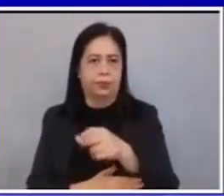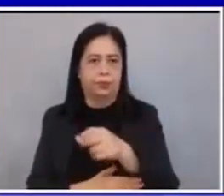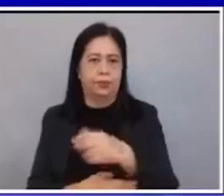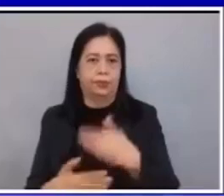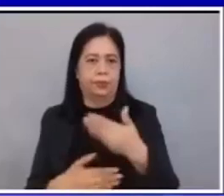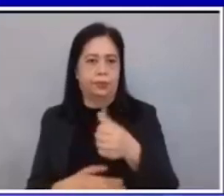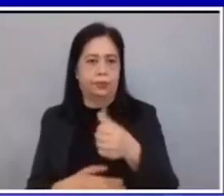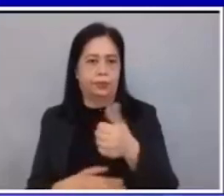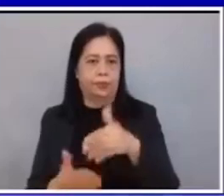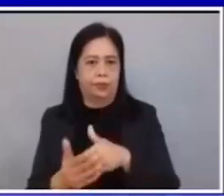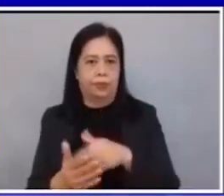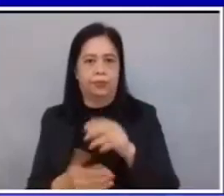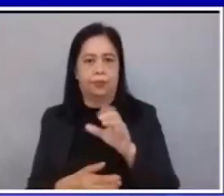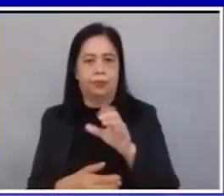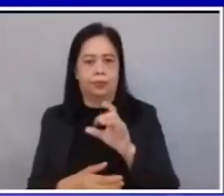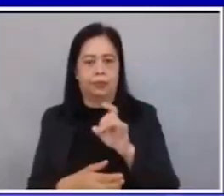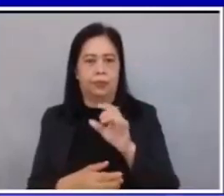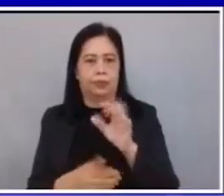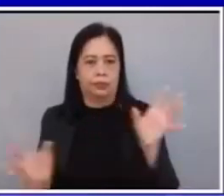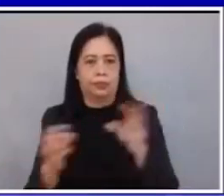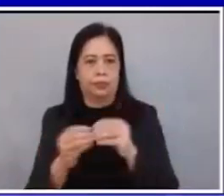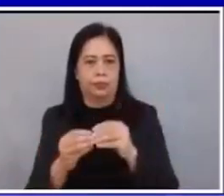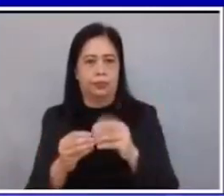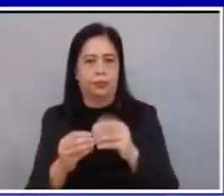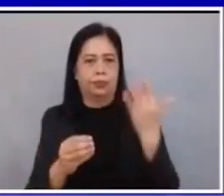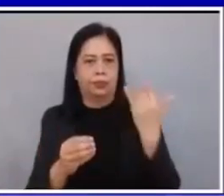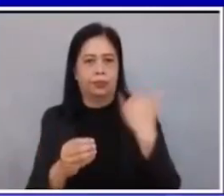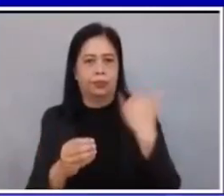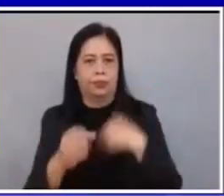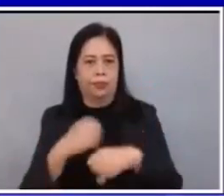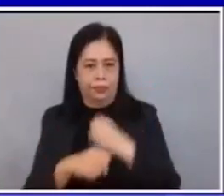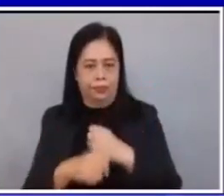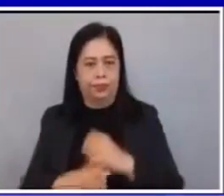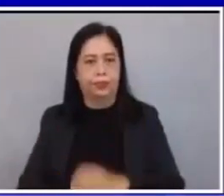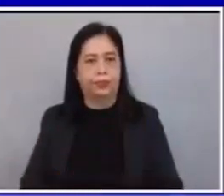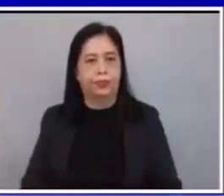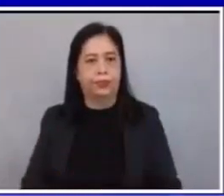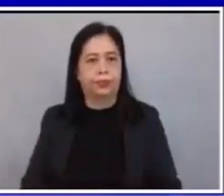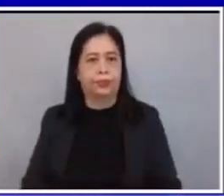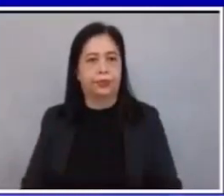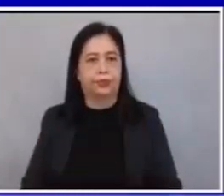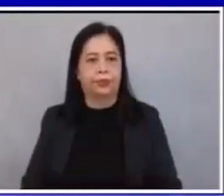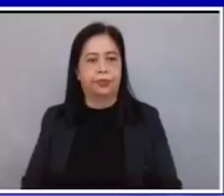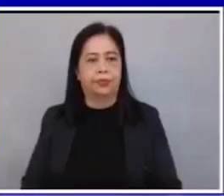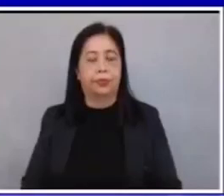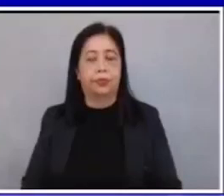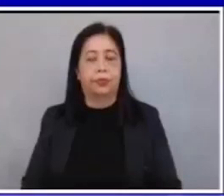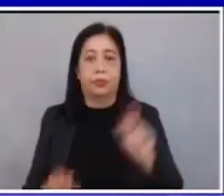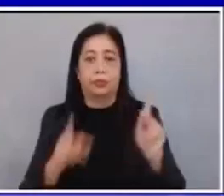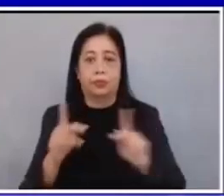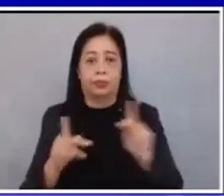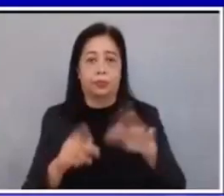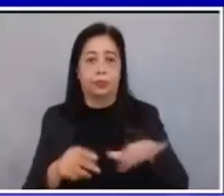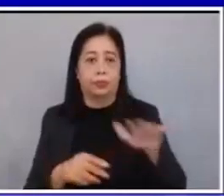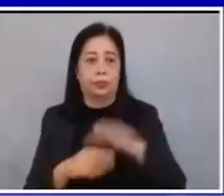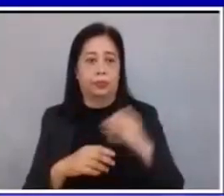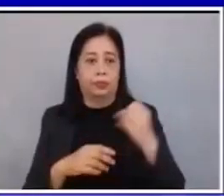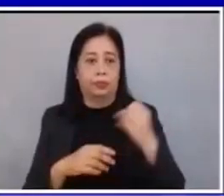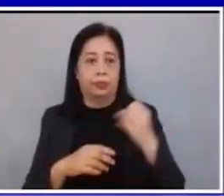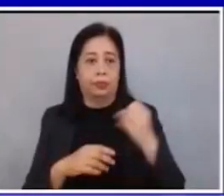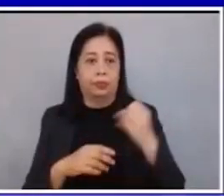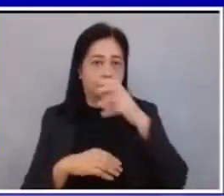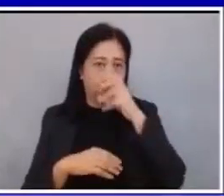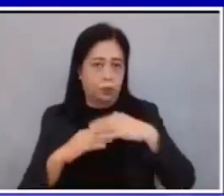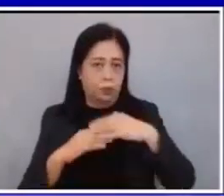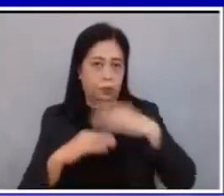10,919 noong nakaraang taon. Sa populasyon ng 15 taong gulang pataas, ang bilang ng